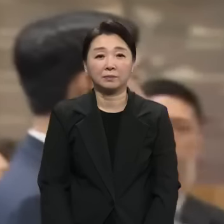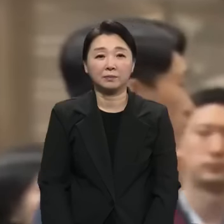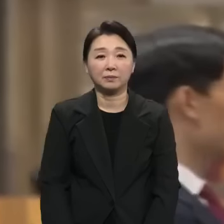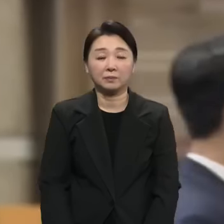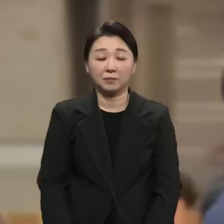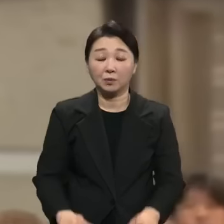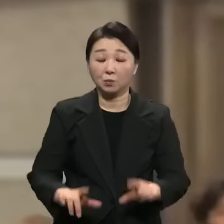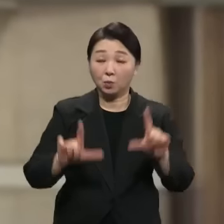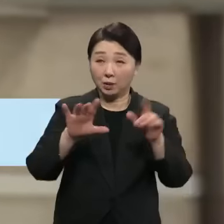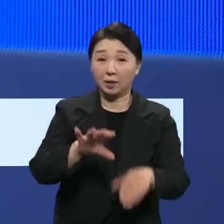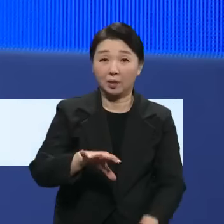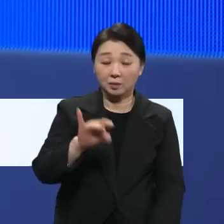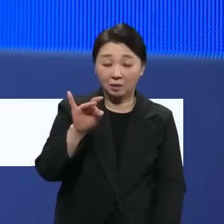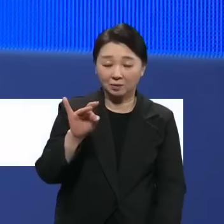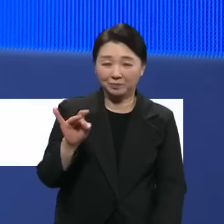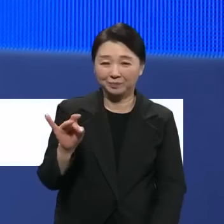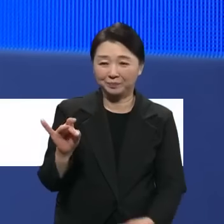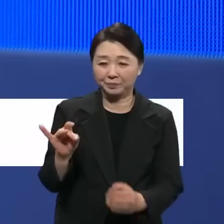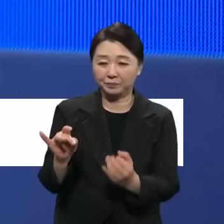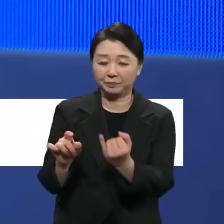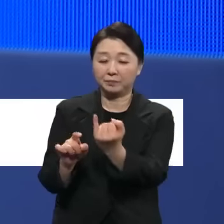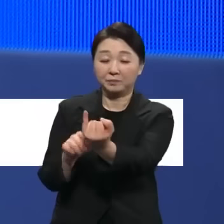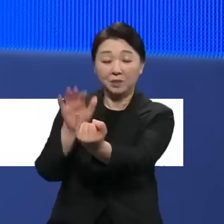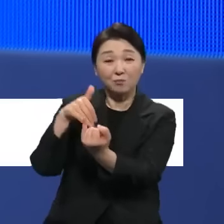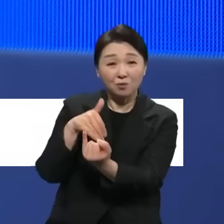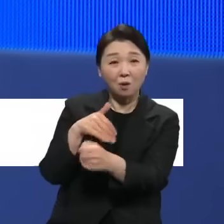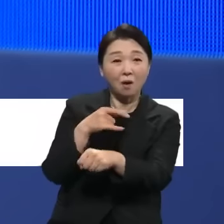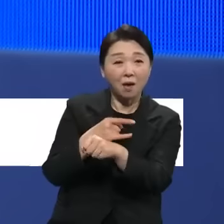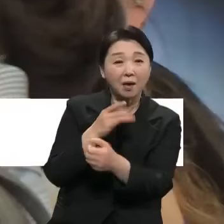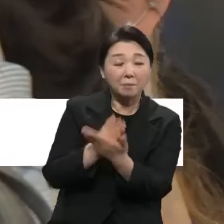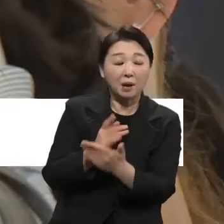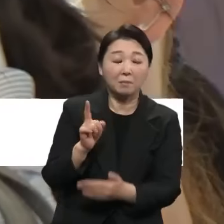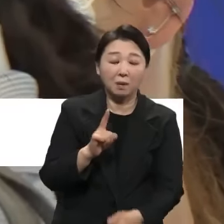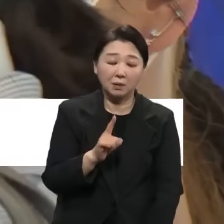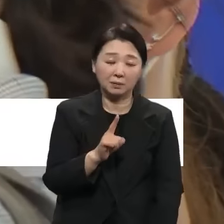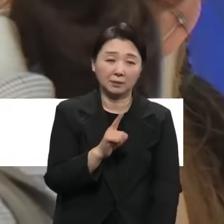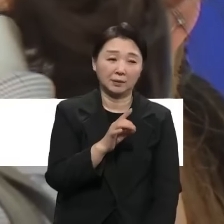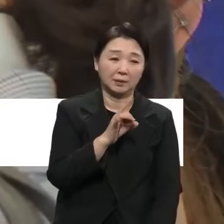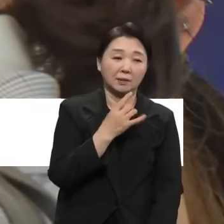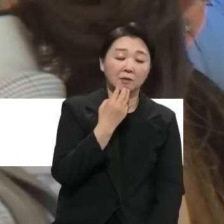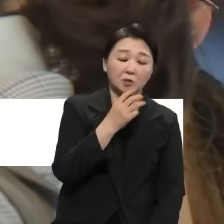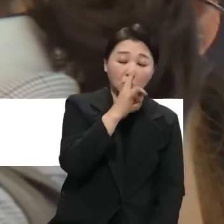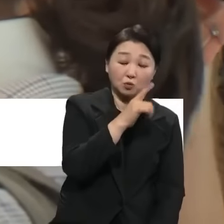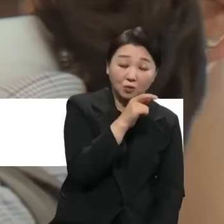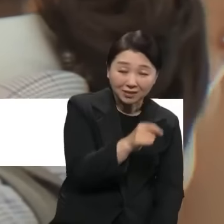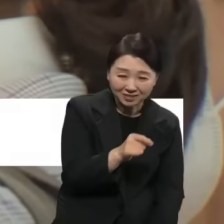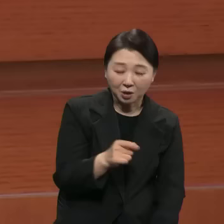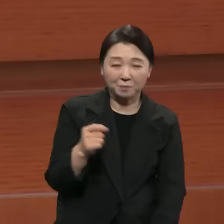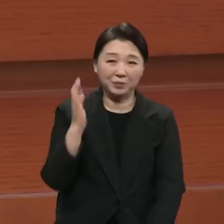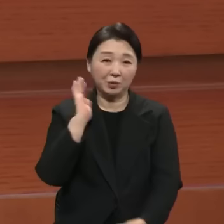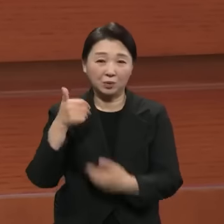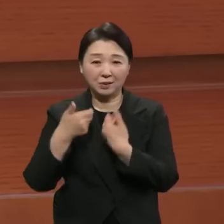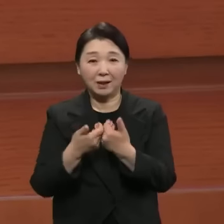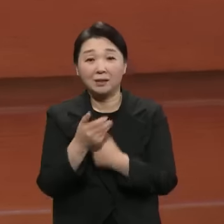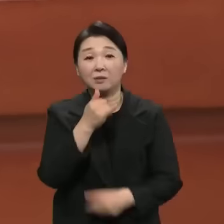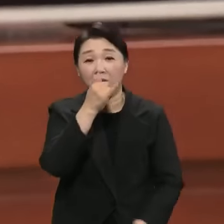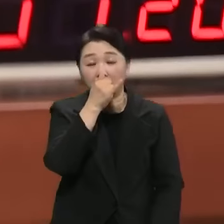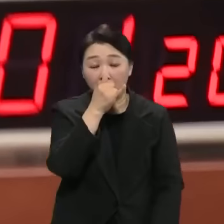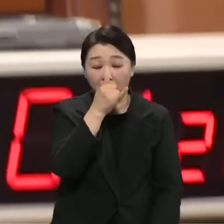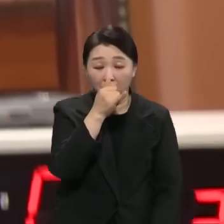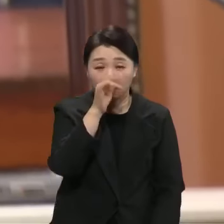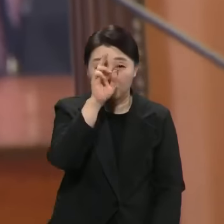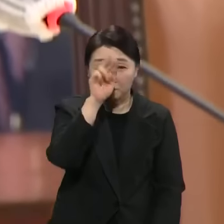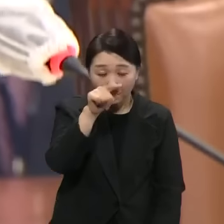올해 초 김건희 여사 소환을 놓고 서울중앙지검과 대통령실 간의 갈등설이 불거졌습니다. 지난 2월 박성재 법무부